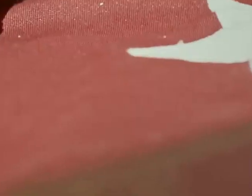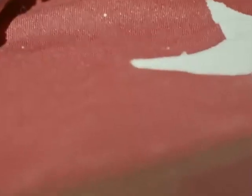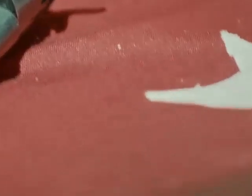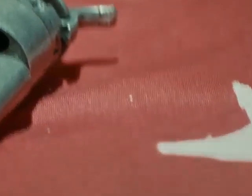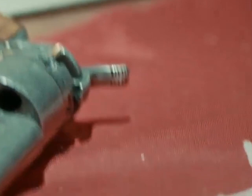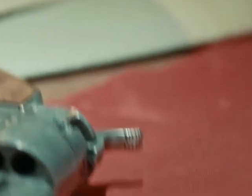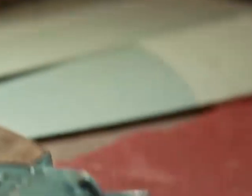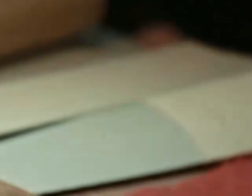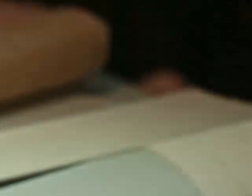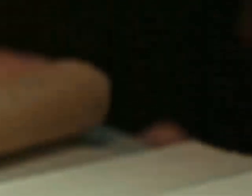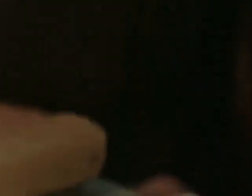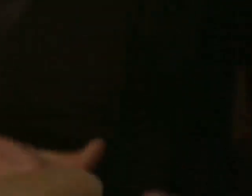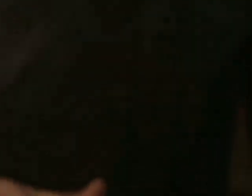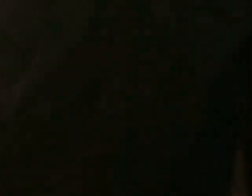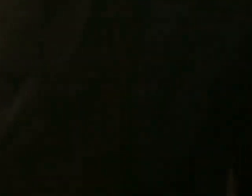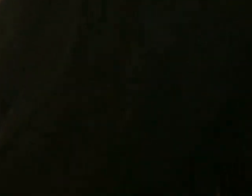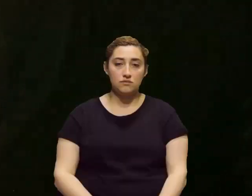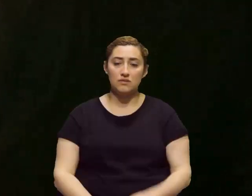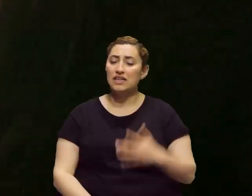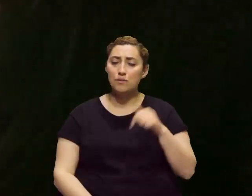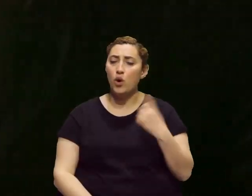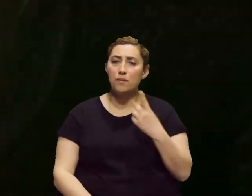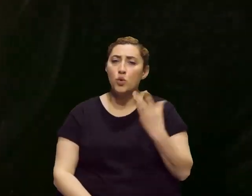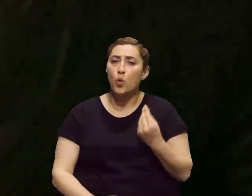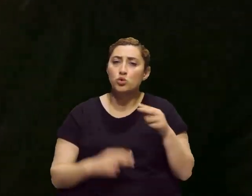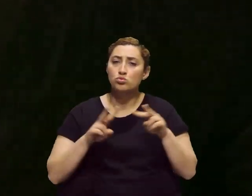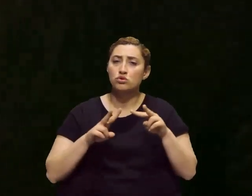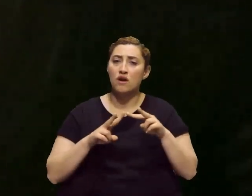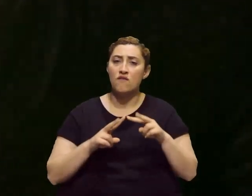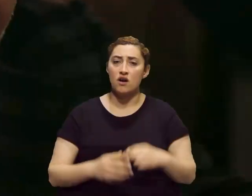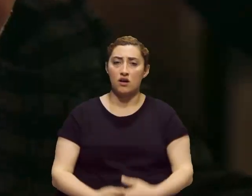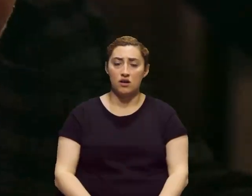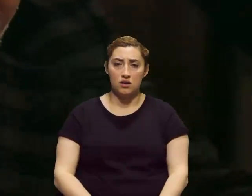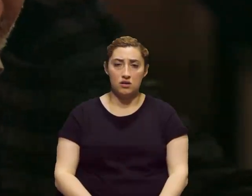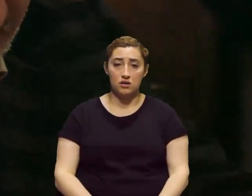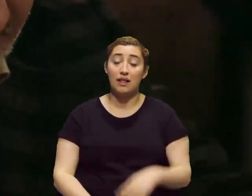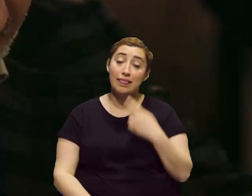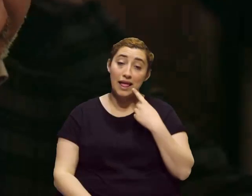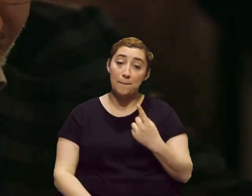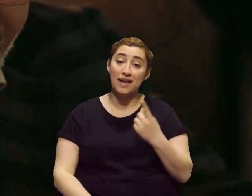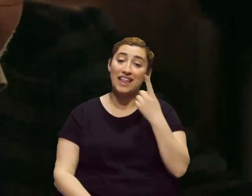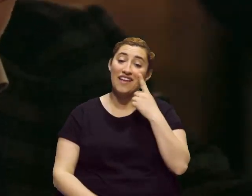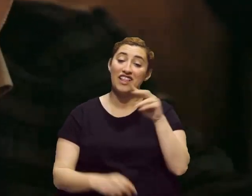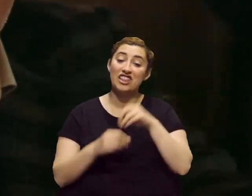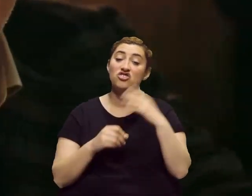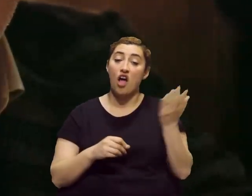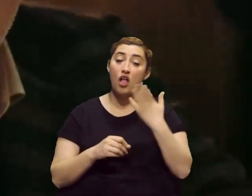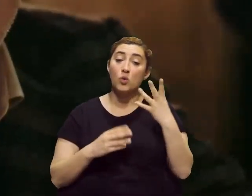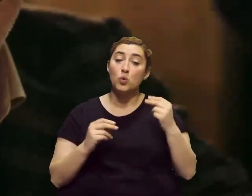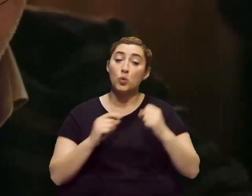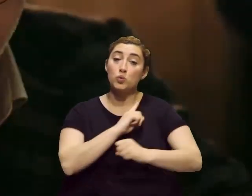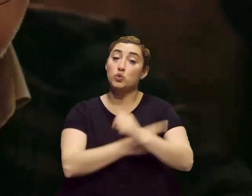Masadaki Türk bayrağının üzerinde tabanca duruyor. Nasıl böyle bir şey olur Mustafa? Demek ki devletin içinde hala